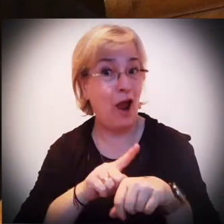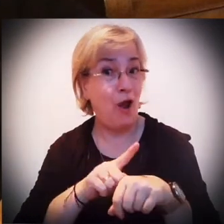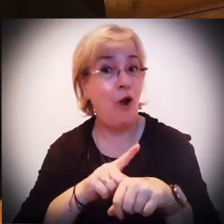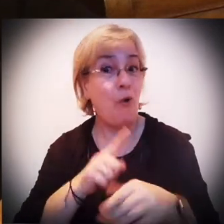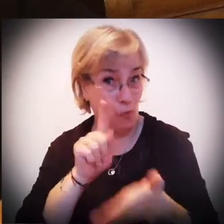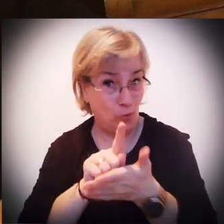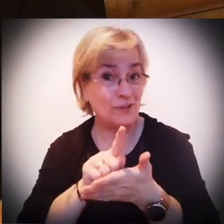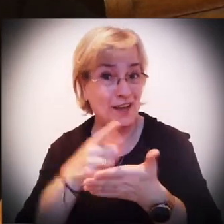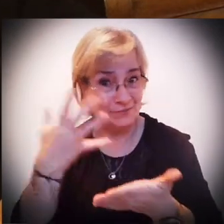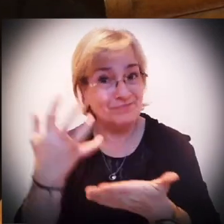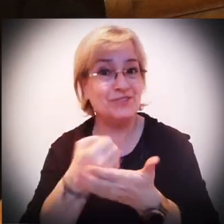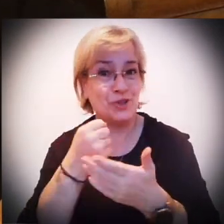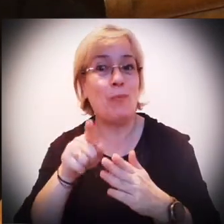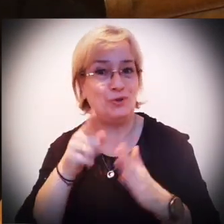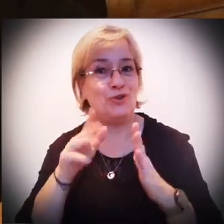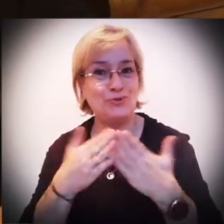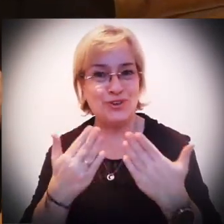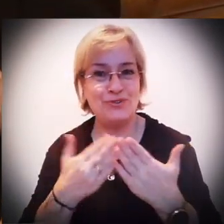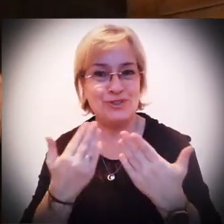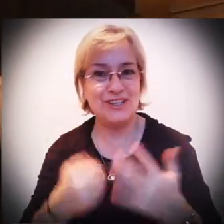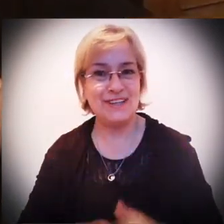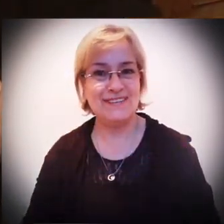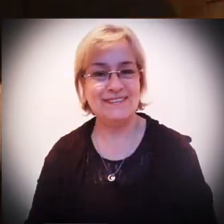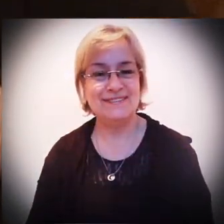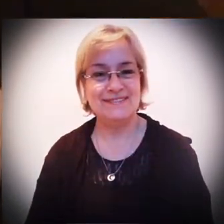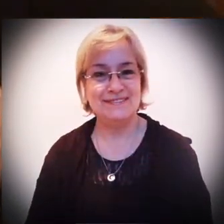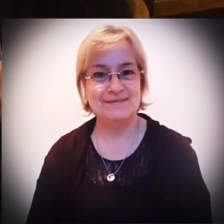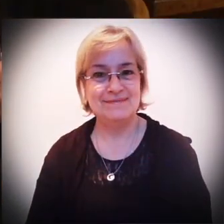tę książkę wylicytuje.